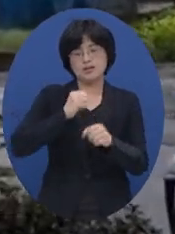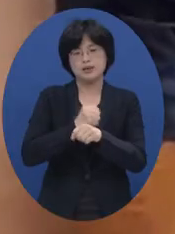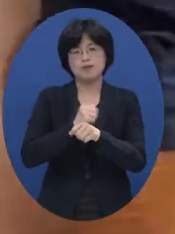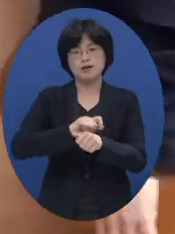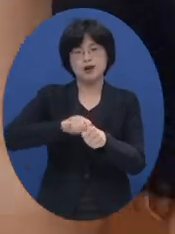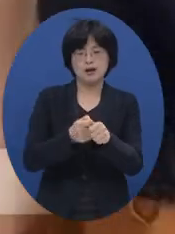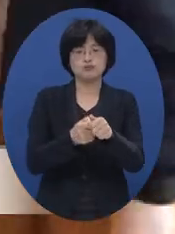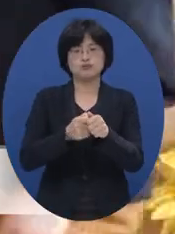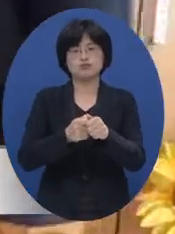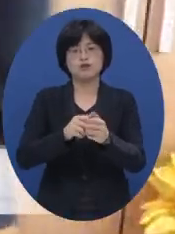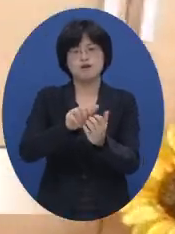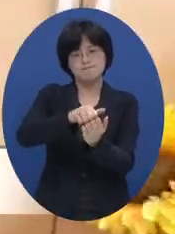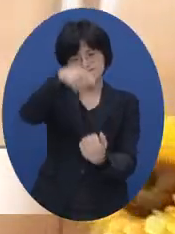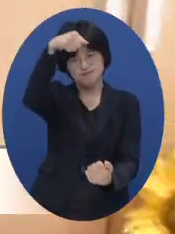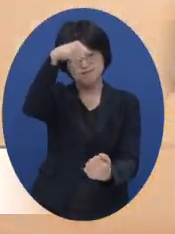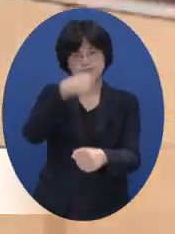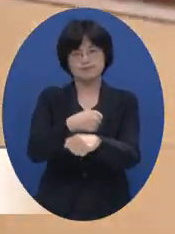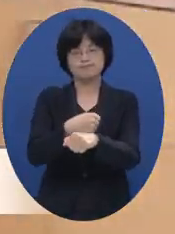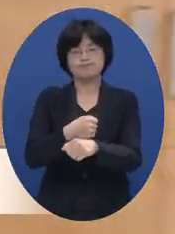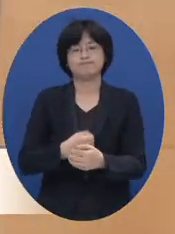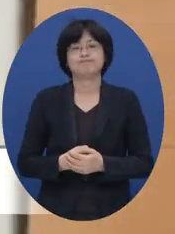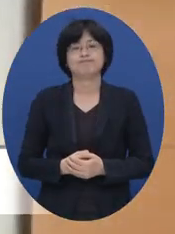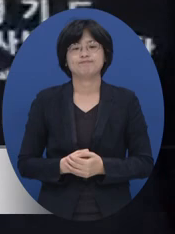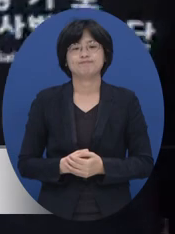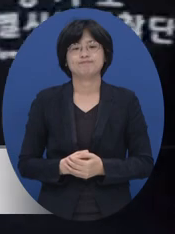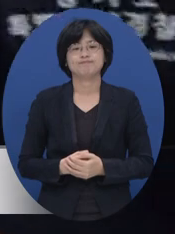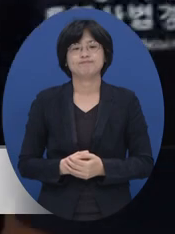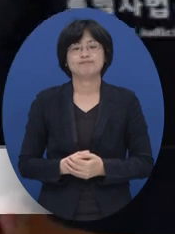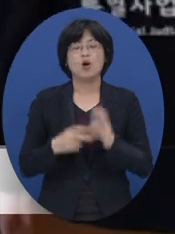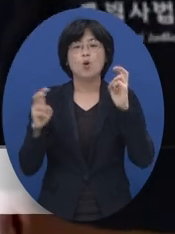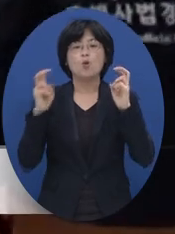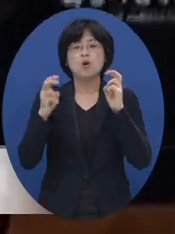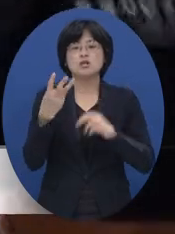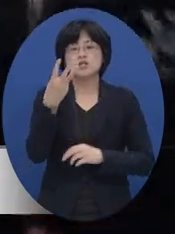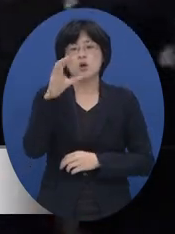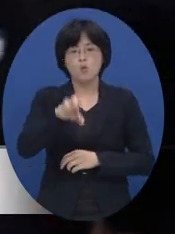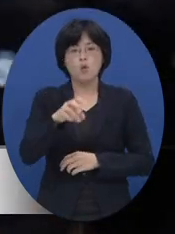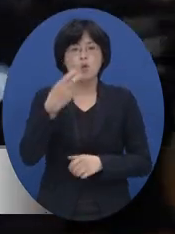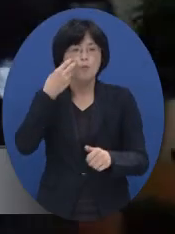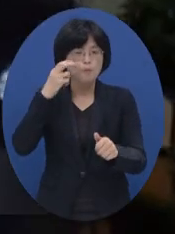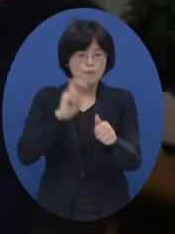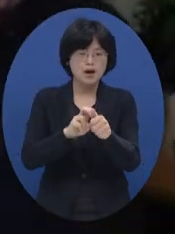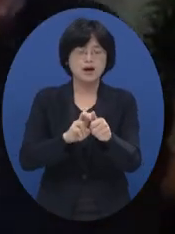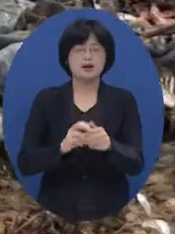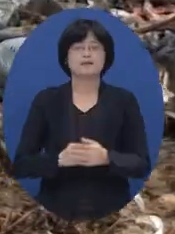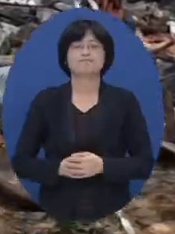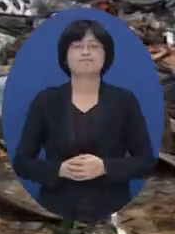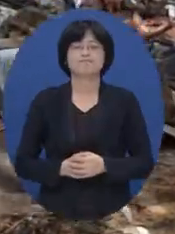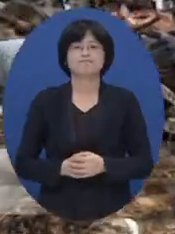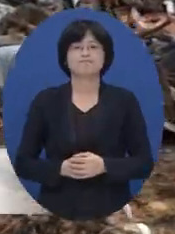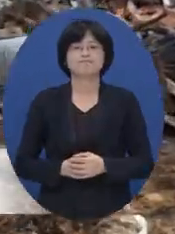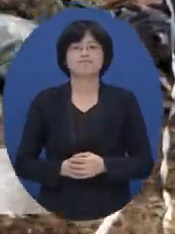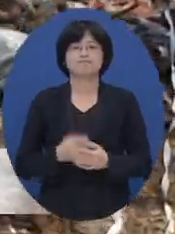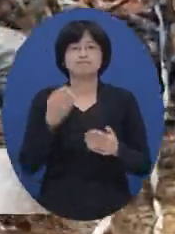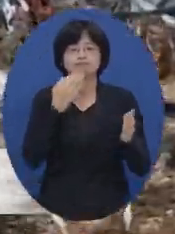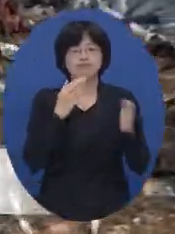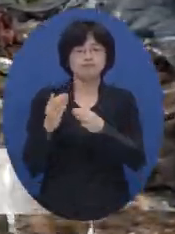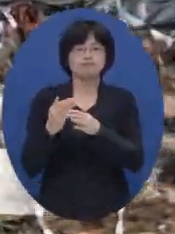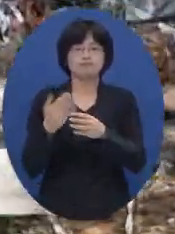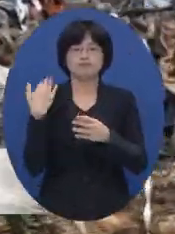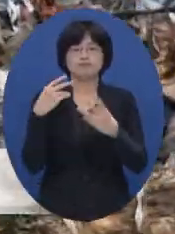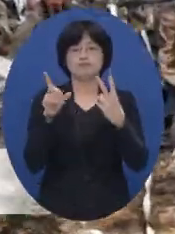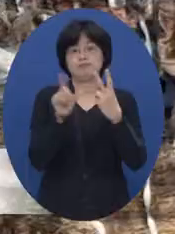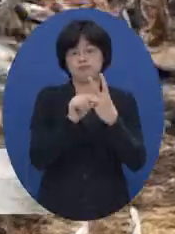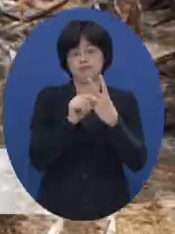나왔거든요. 폐기물을 불법 투기해온 처리업자 세 곳이 경기도 수사에 덜미가 잡혔습니다. 경기도는 지난